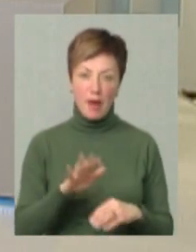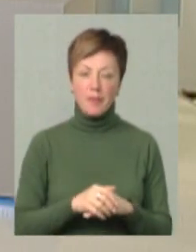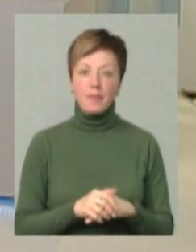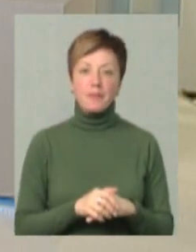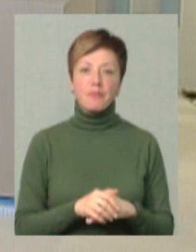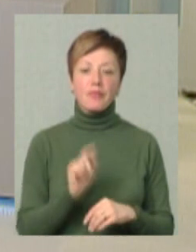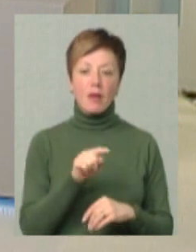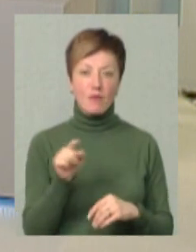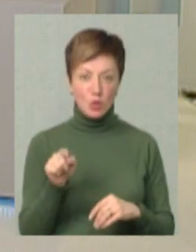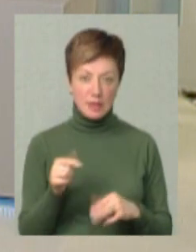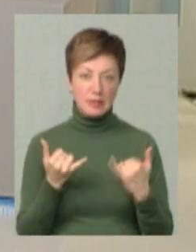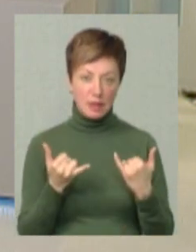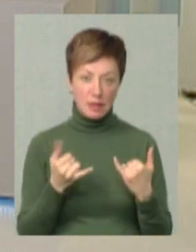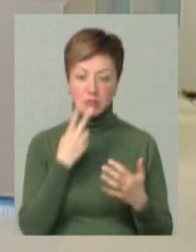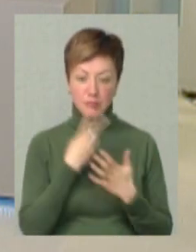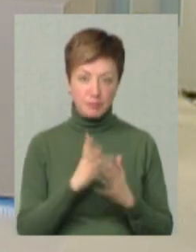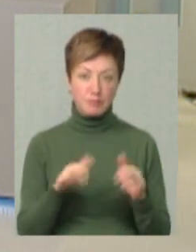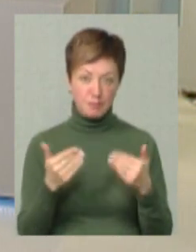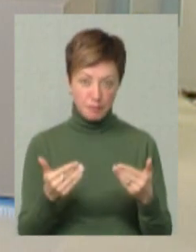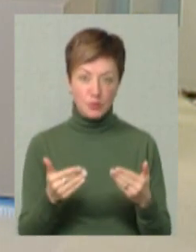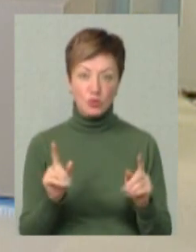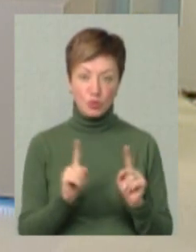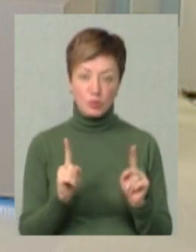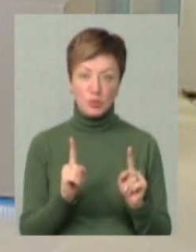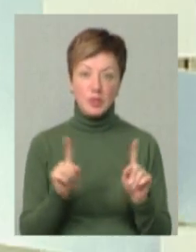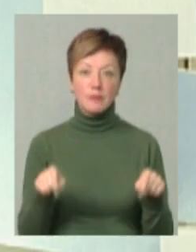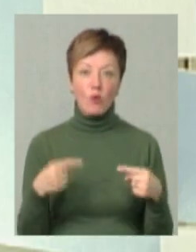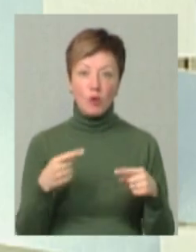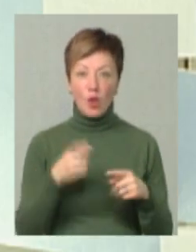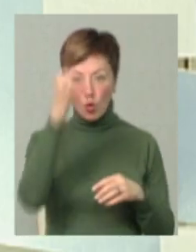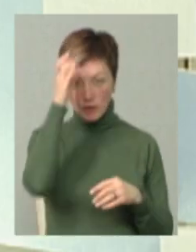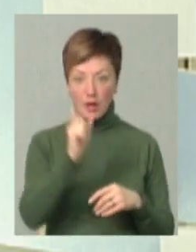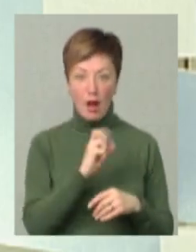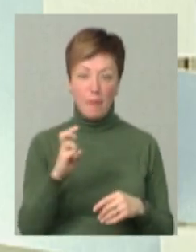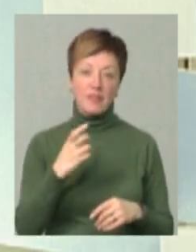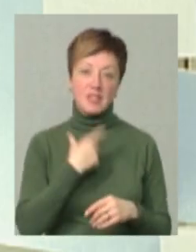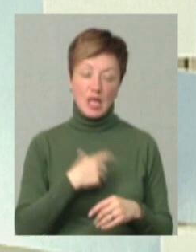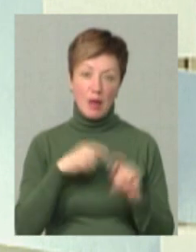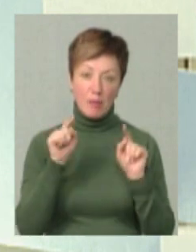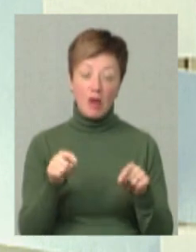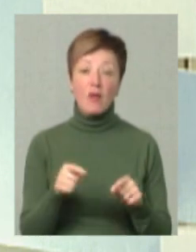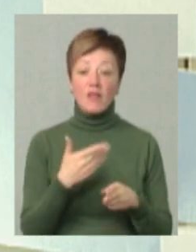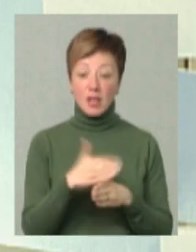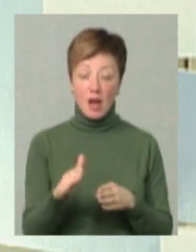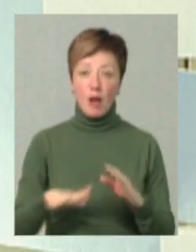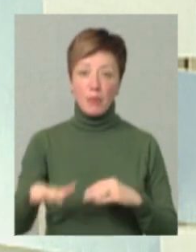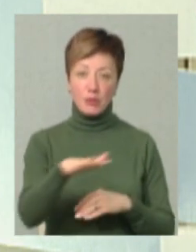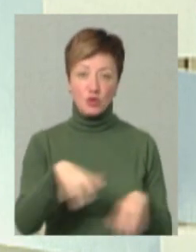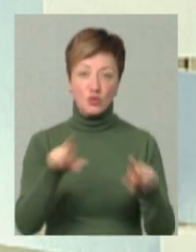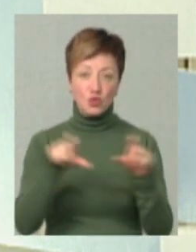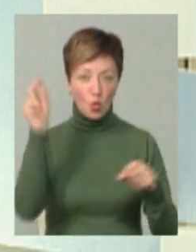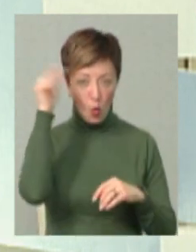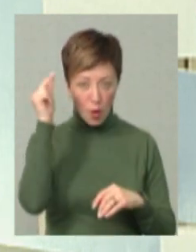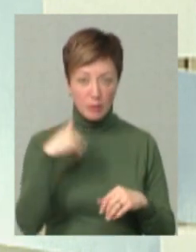то вони зараз проявили ініціативу, щоб створювати освітні хаби. У себе там. У себе, так. Вони виділяють приміщення в